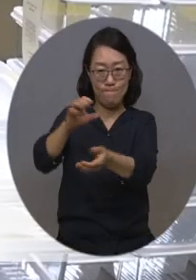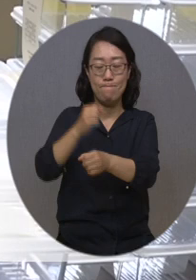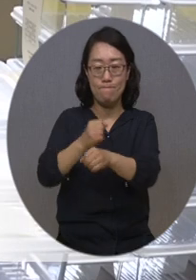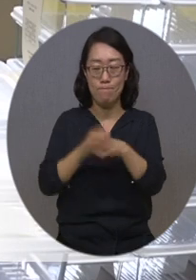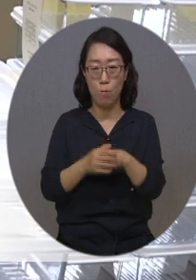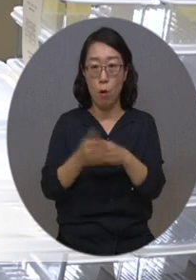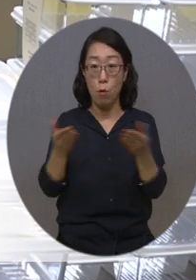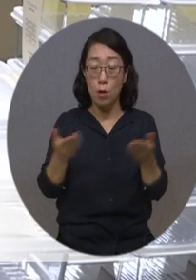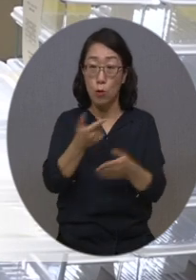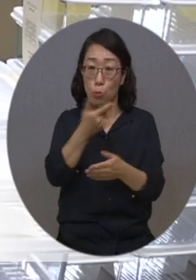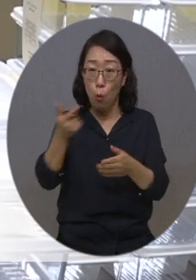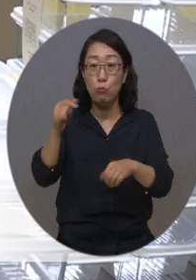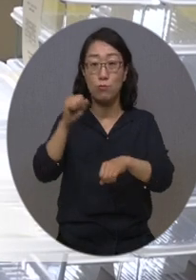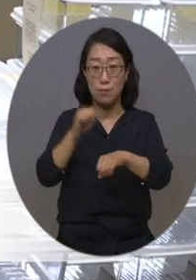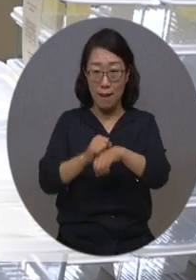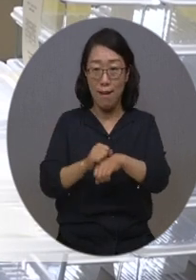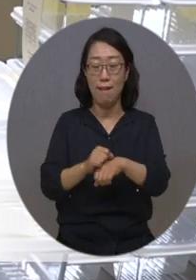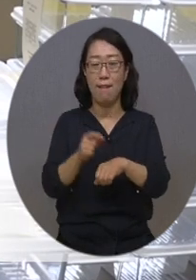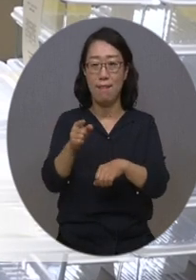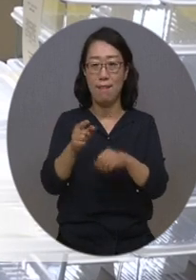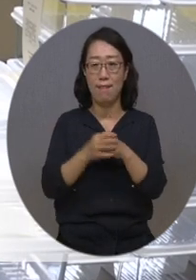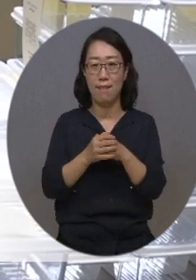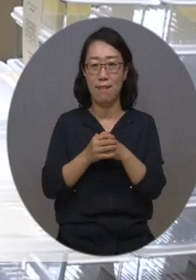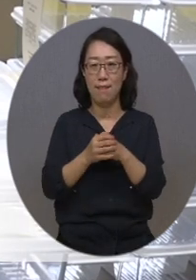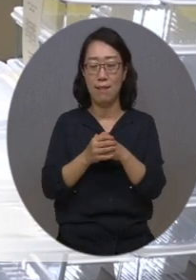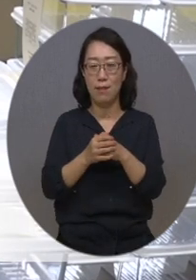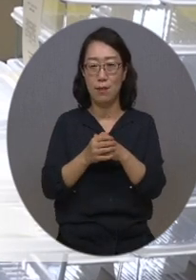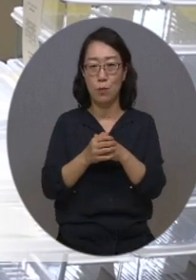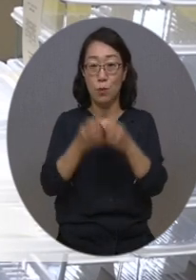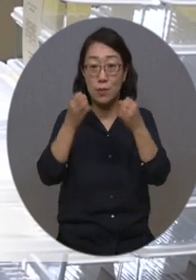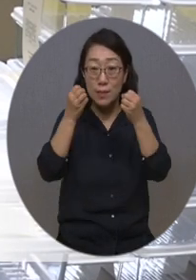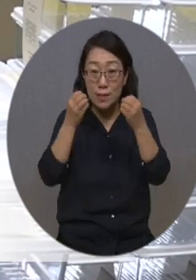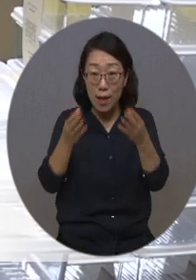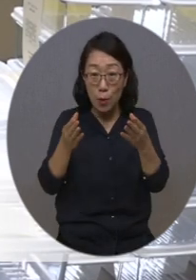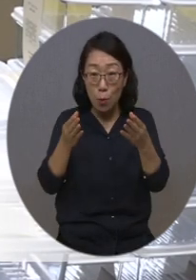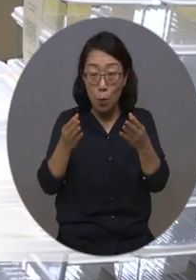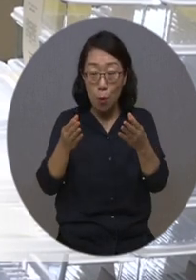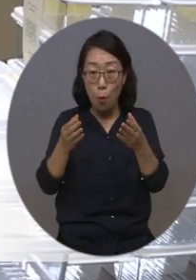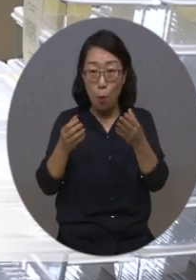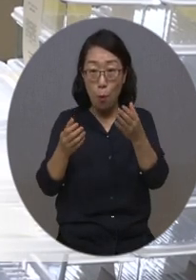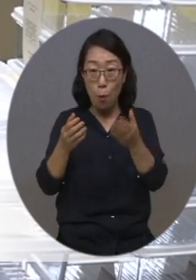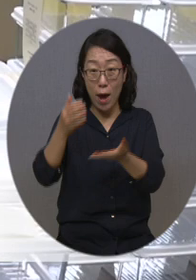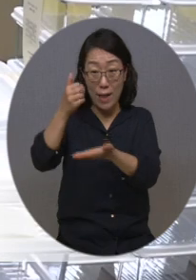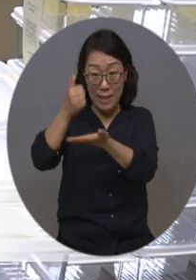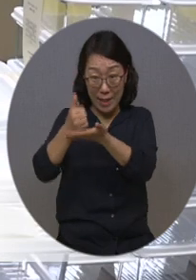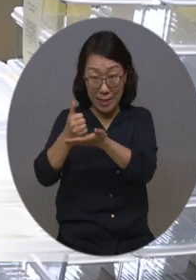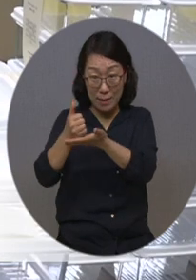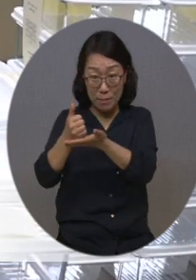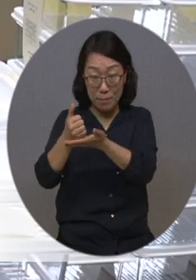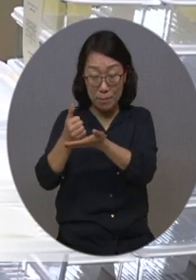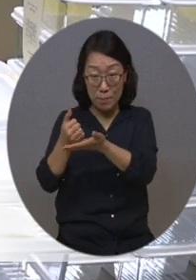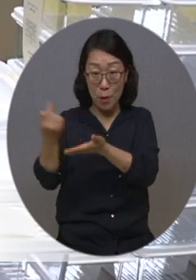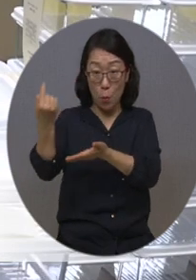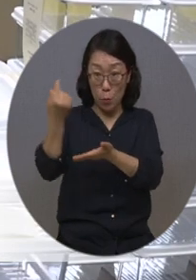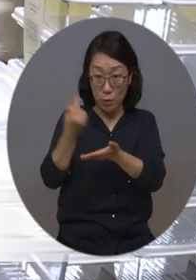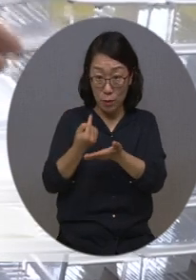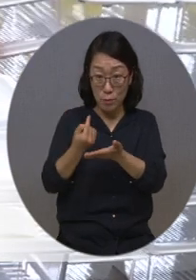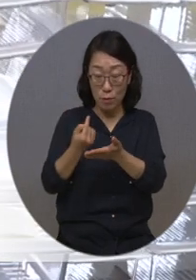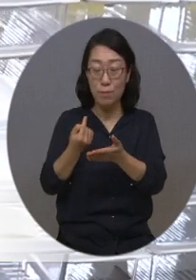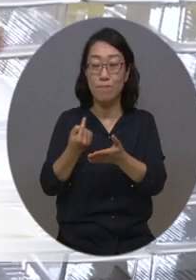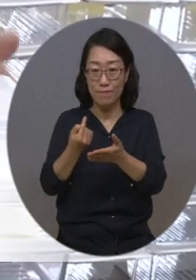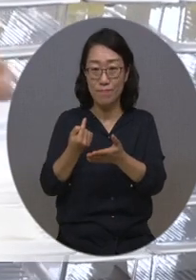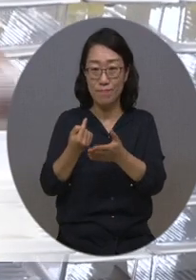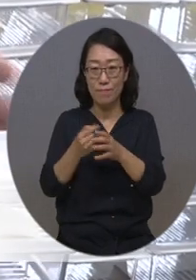너무 일을 잘하고 있고 또 새로 회장님이 오셔서 박재영 회장님이